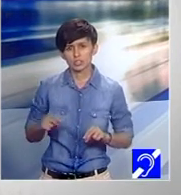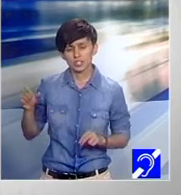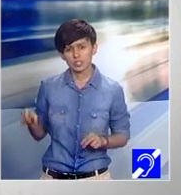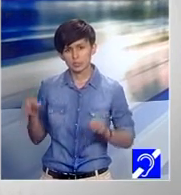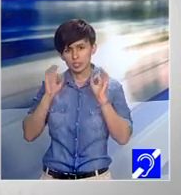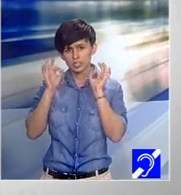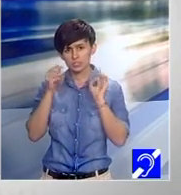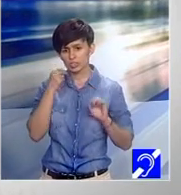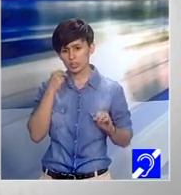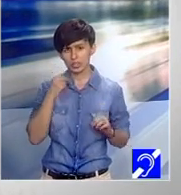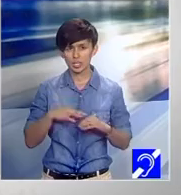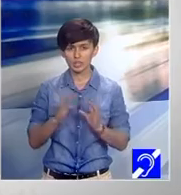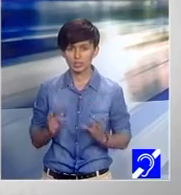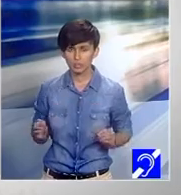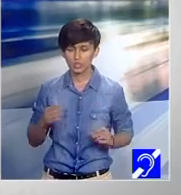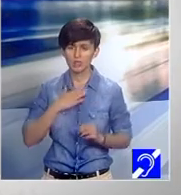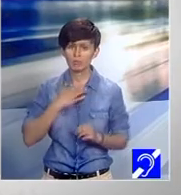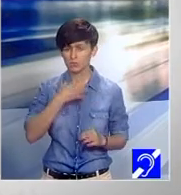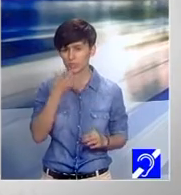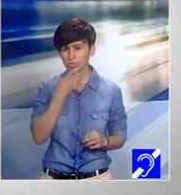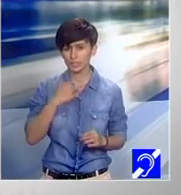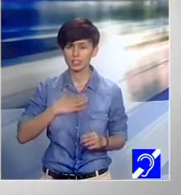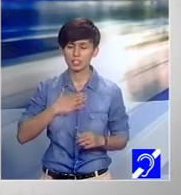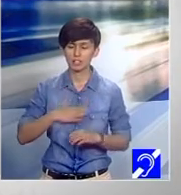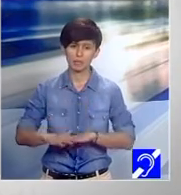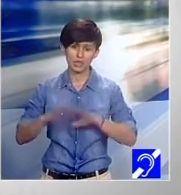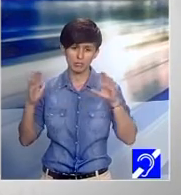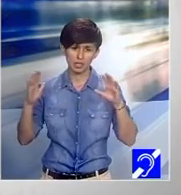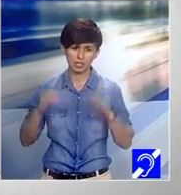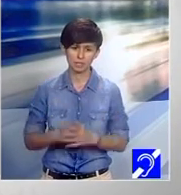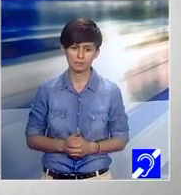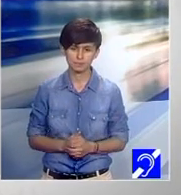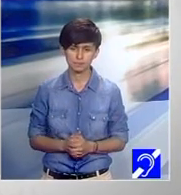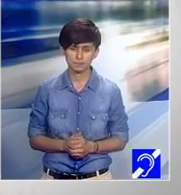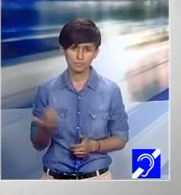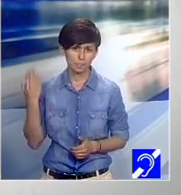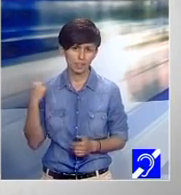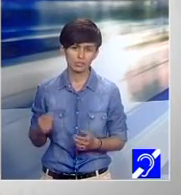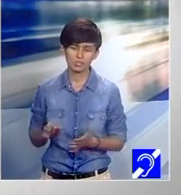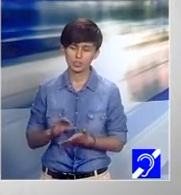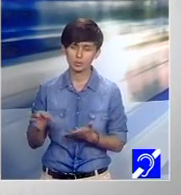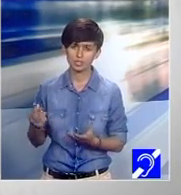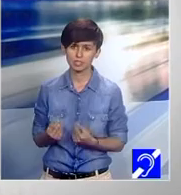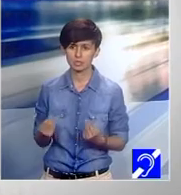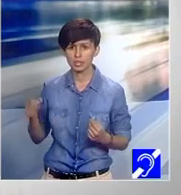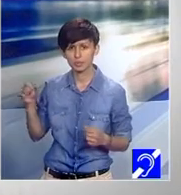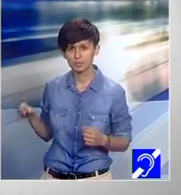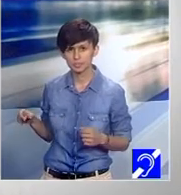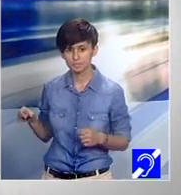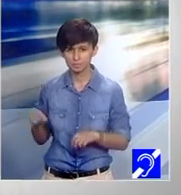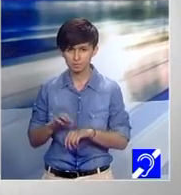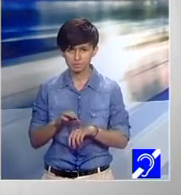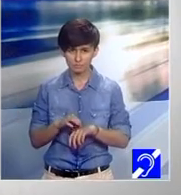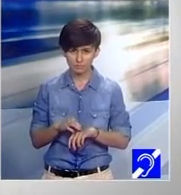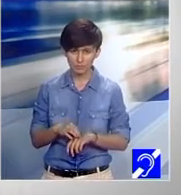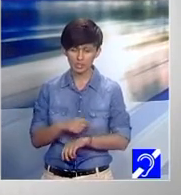25 iunie la Baia Mare. A fost prezentă și doamna doctor Carmen Costache și doamna doctor Mariana Mureșan de la Clinica Pediatrie 3, care se